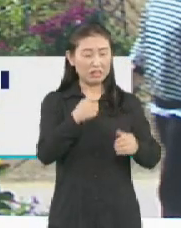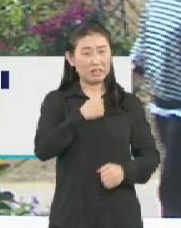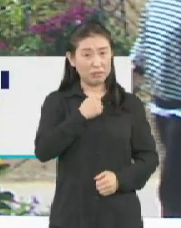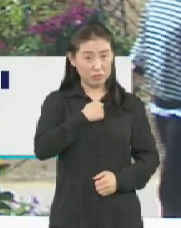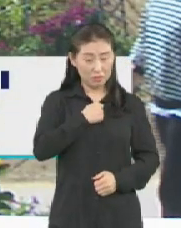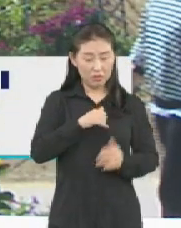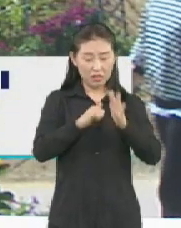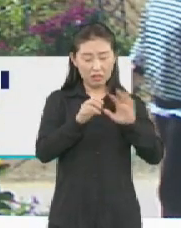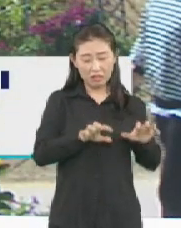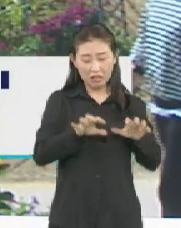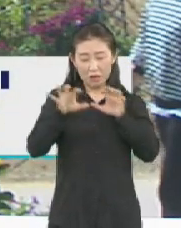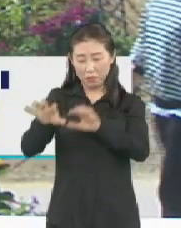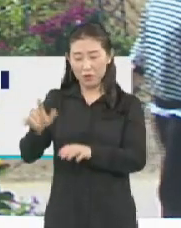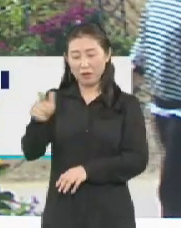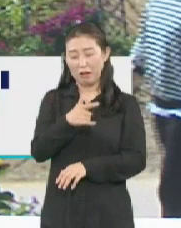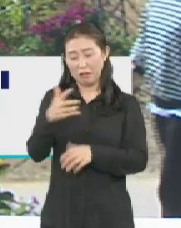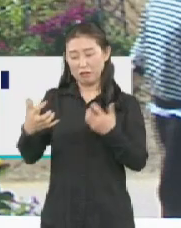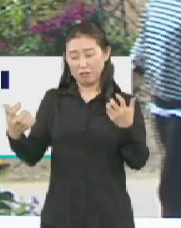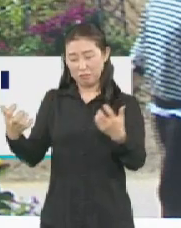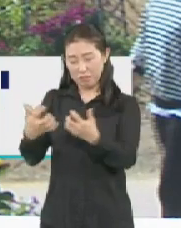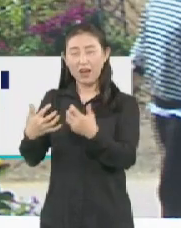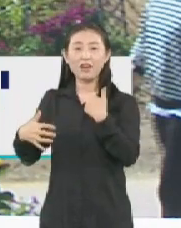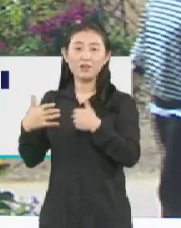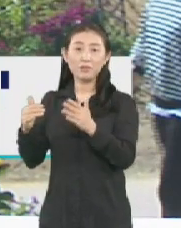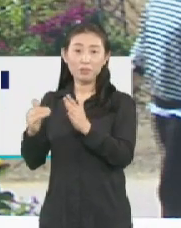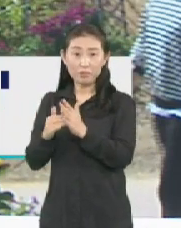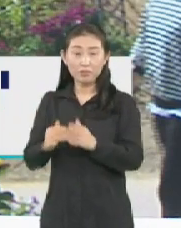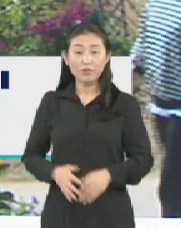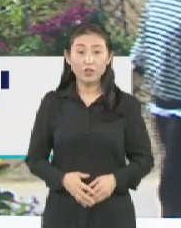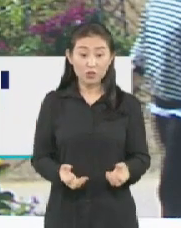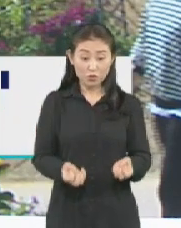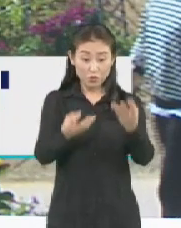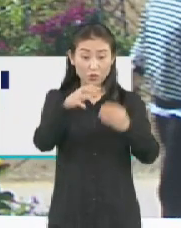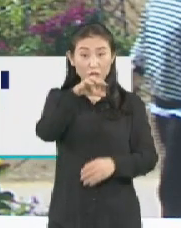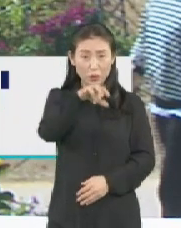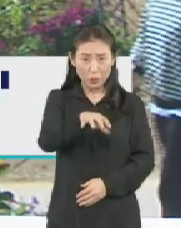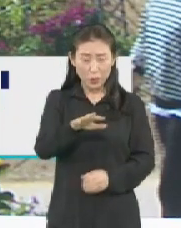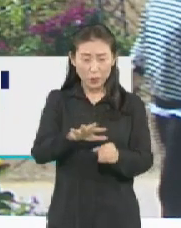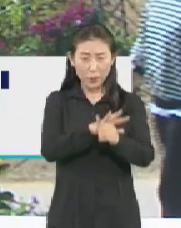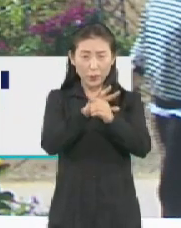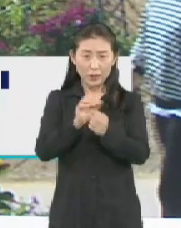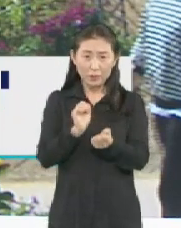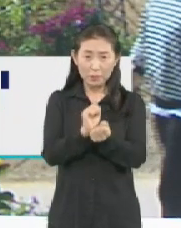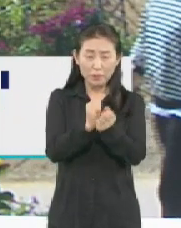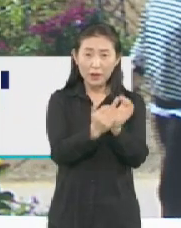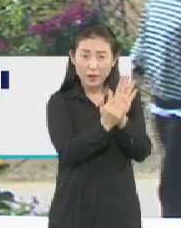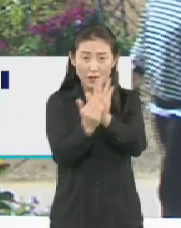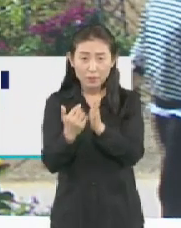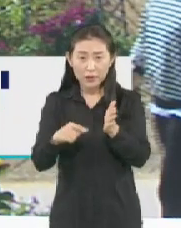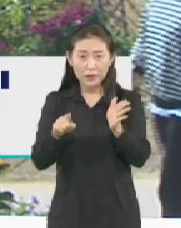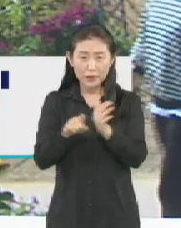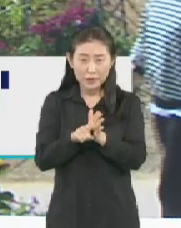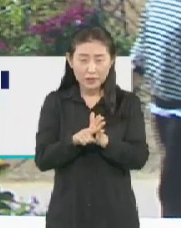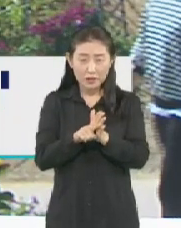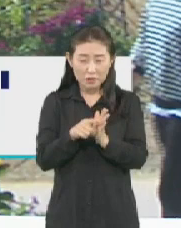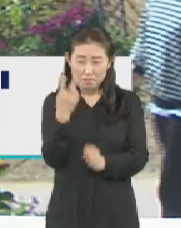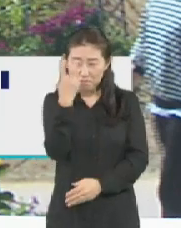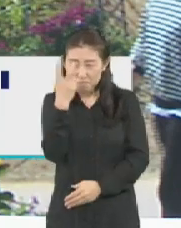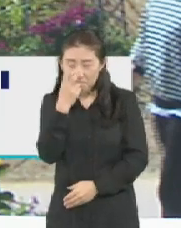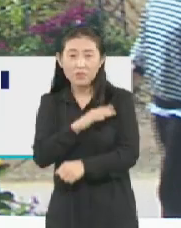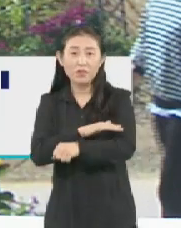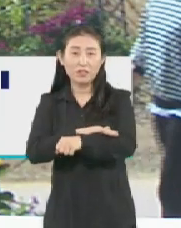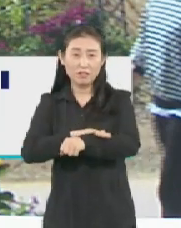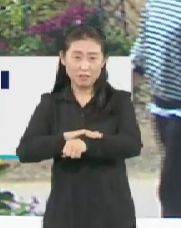단위 나들이객들로 붐볐습니다. 관람객들이 몰린 축제 현장은 코로나19 감염을 막기 위한 방역에 온 힘을